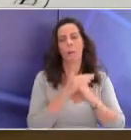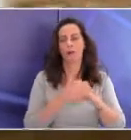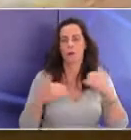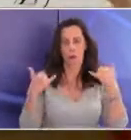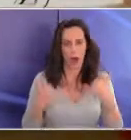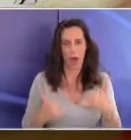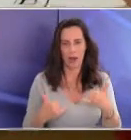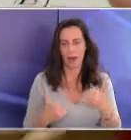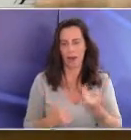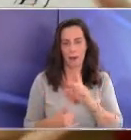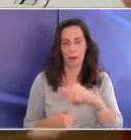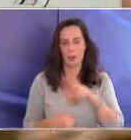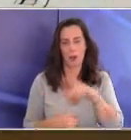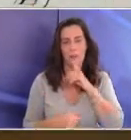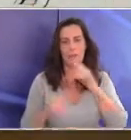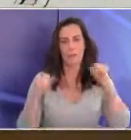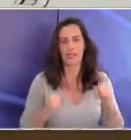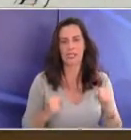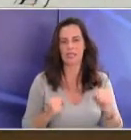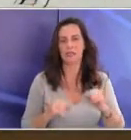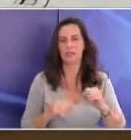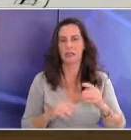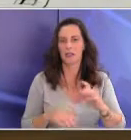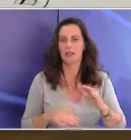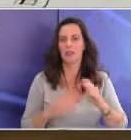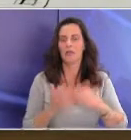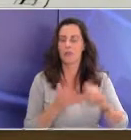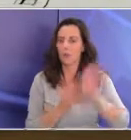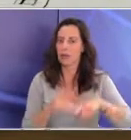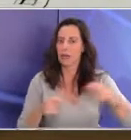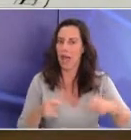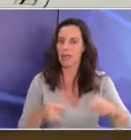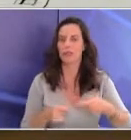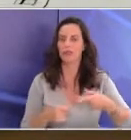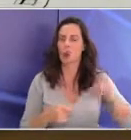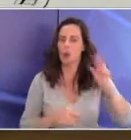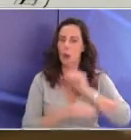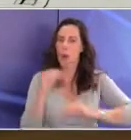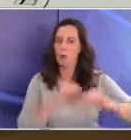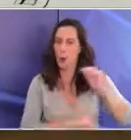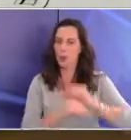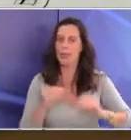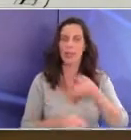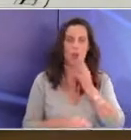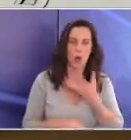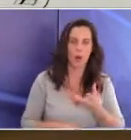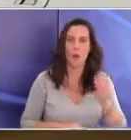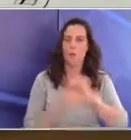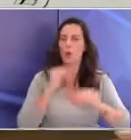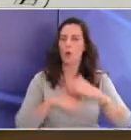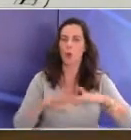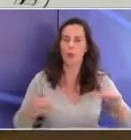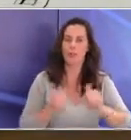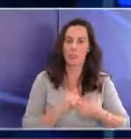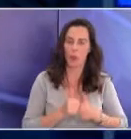כרגע הפירמידה לא מספיק רחבה, וככל שדווקא הוזלת הכרטיסים ולייצר יותר מועדוני נוער ומועדוני